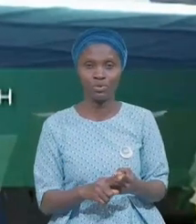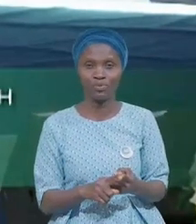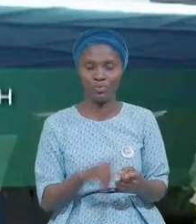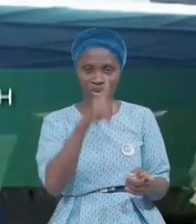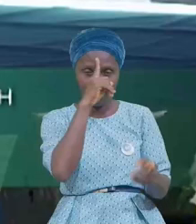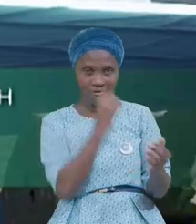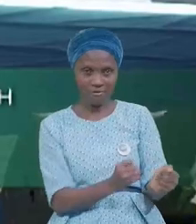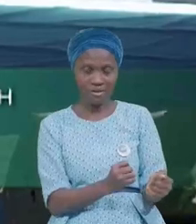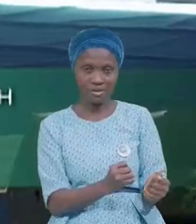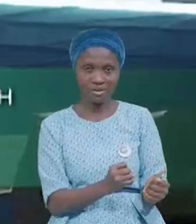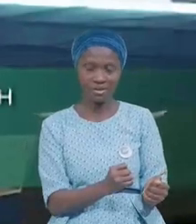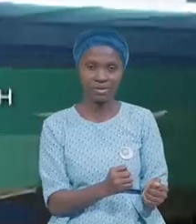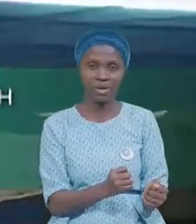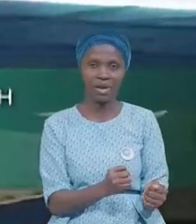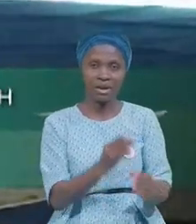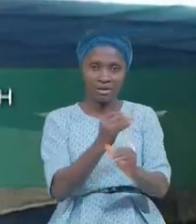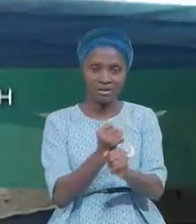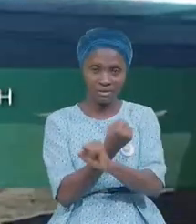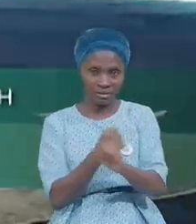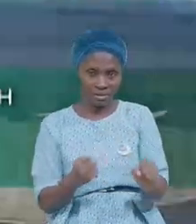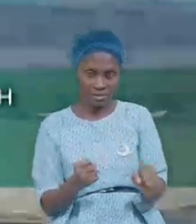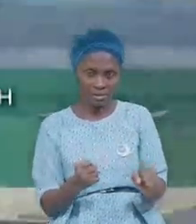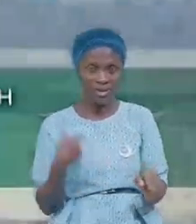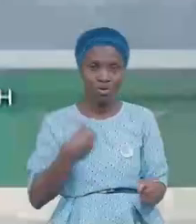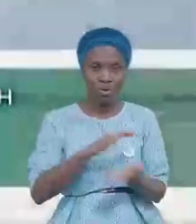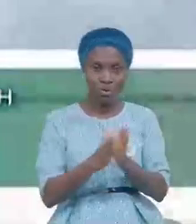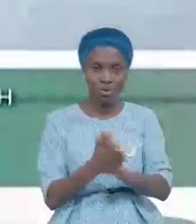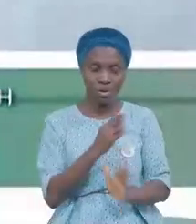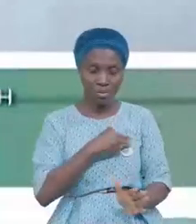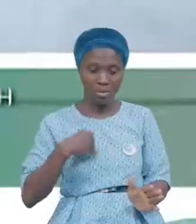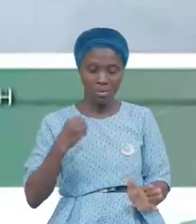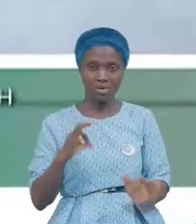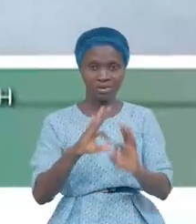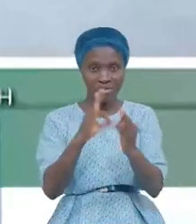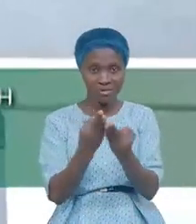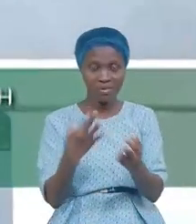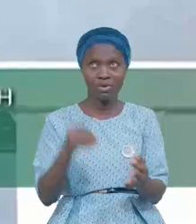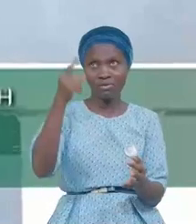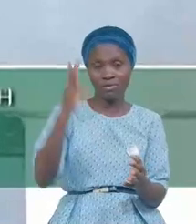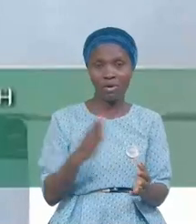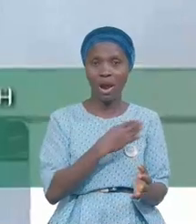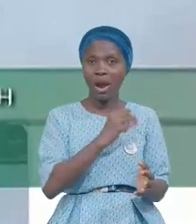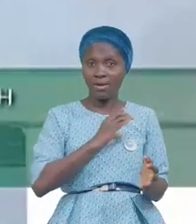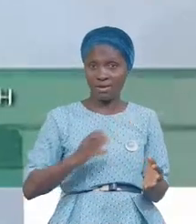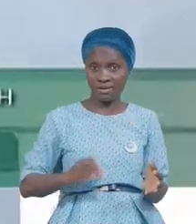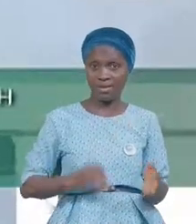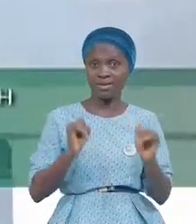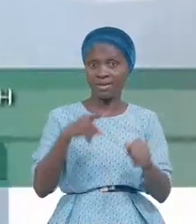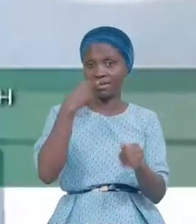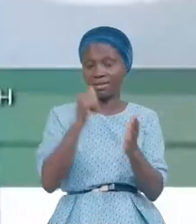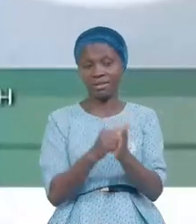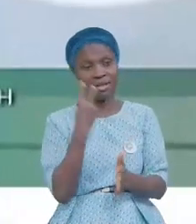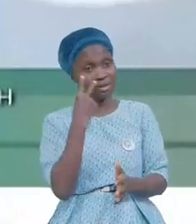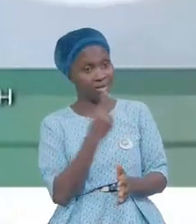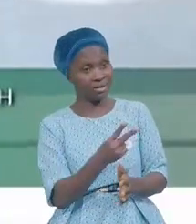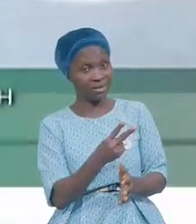salut. Nous devenons membres de la famille de Dieu. Et Christ pourra dire, voici moi et